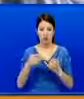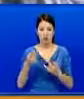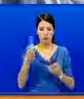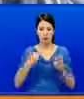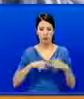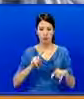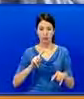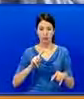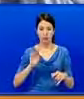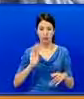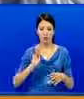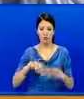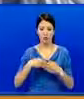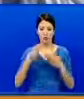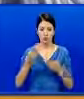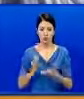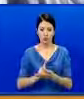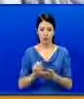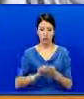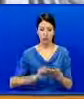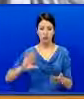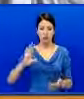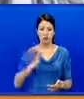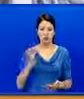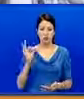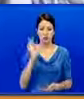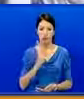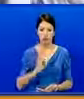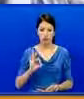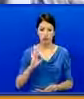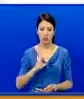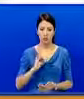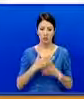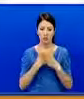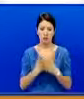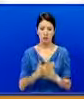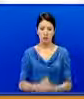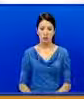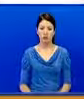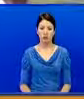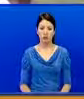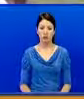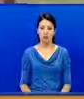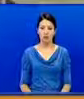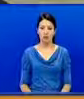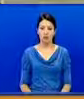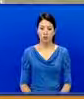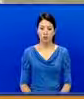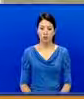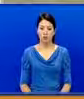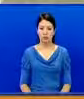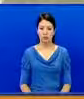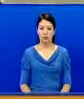қорына қайтарсын деп анықтап жазған. Сол жағынан көмек берсеңіз, басқа ешенсіз жоқ. Ауылдың айналасында жайылымға шығатын жер бір